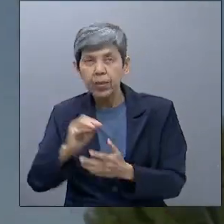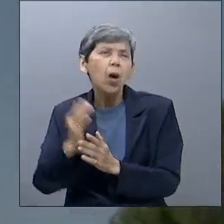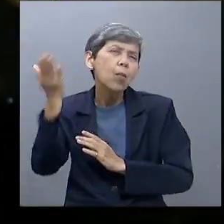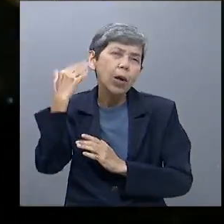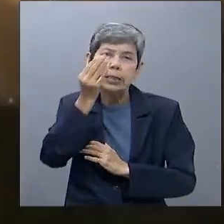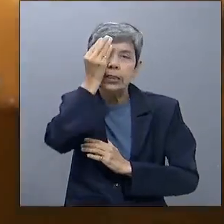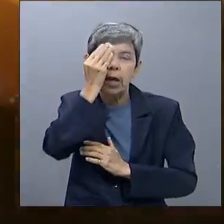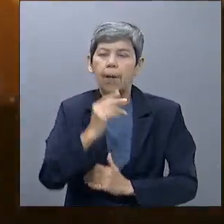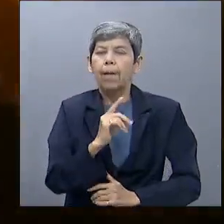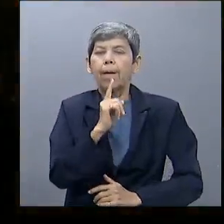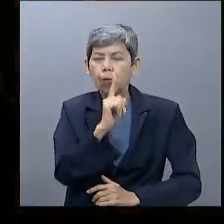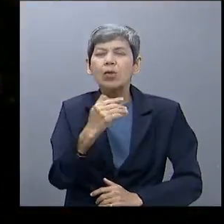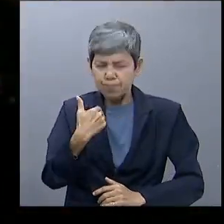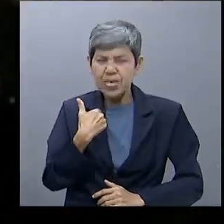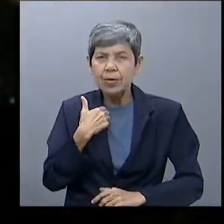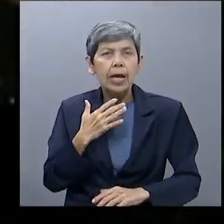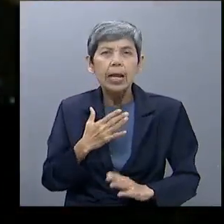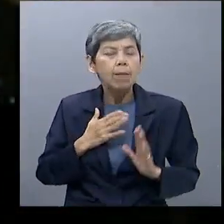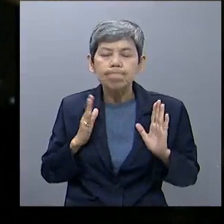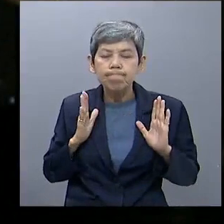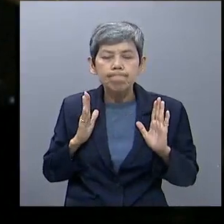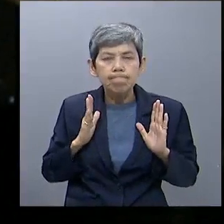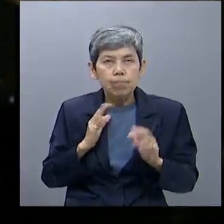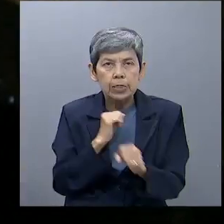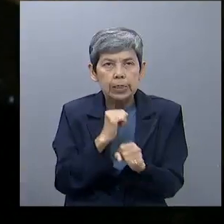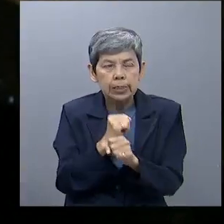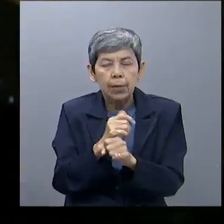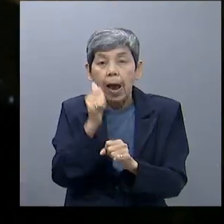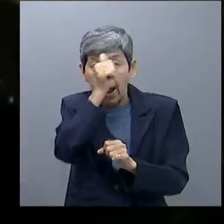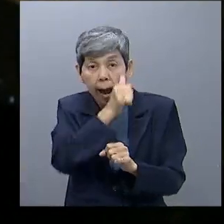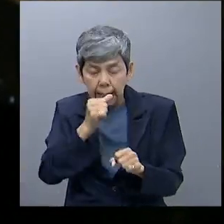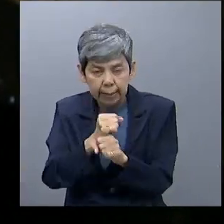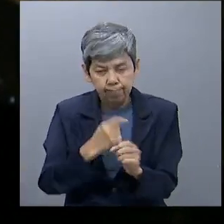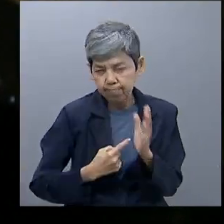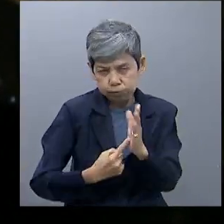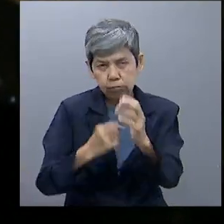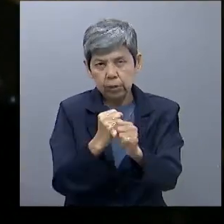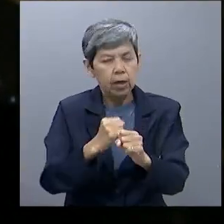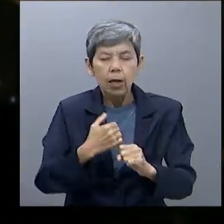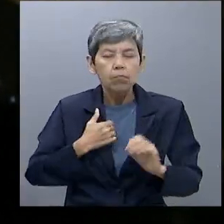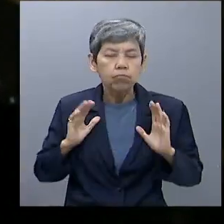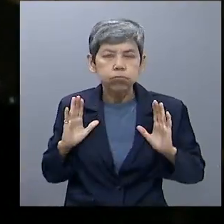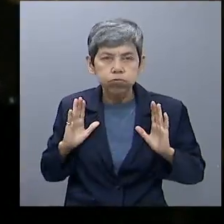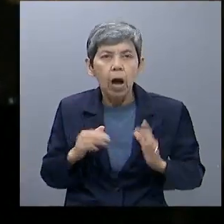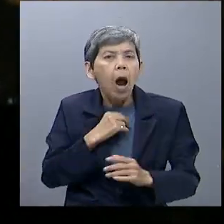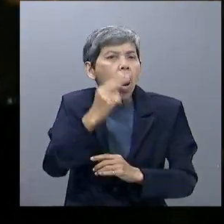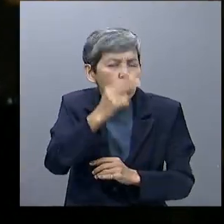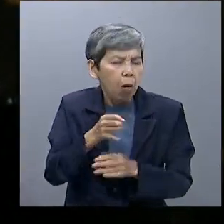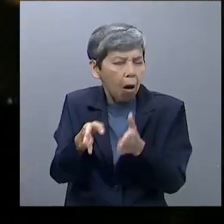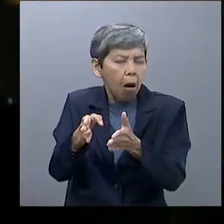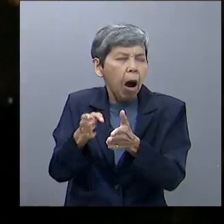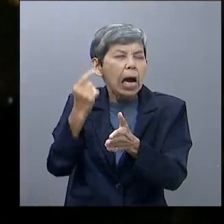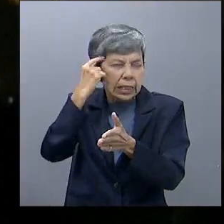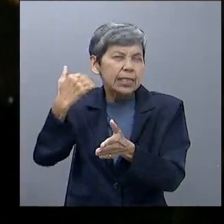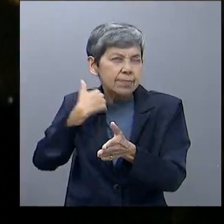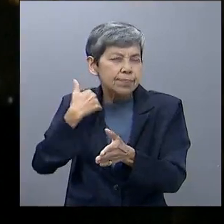อิสราเอลเคยพูดไว้เหมือนกันว่าจะไม่เป็นชาติแรกในตะวันออกกลางที่นำอาวุธนิวเคลียร์มาใช้ซึ่งอันนี้ก็มักจะถูกตีความไปนะคะ